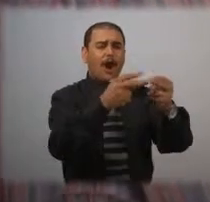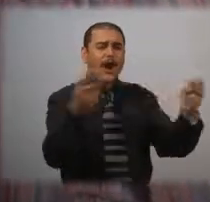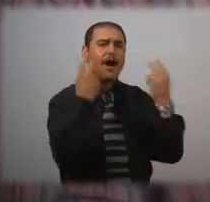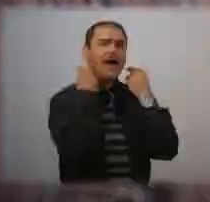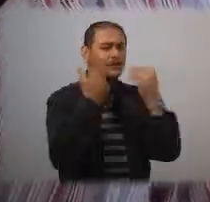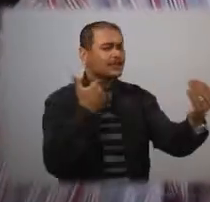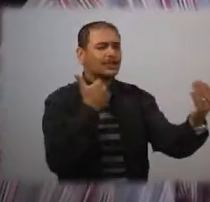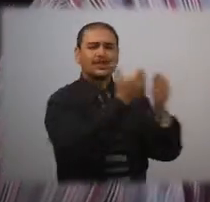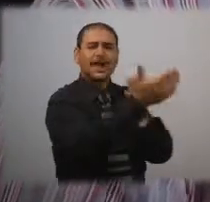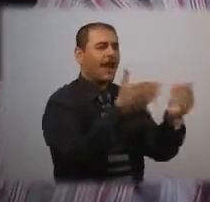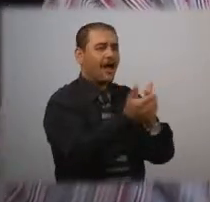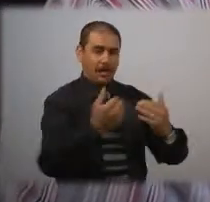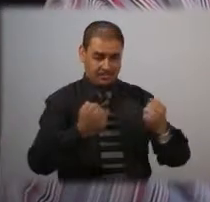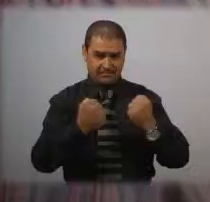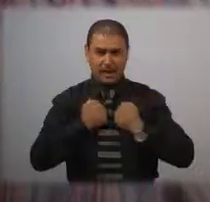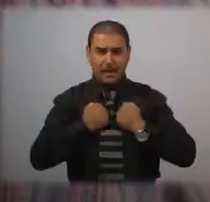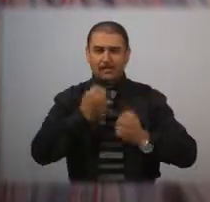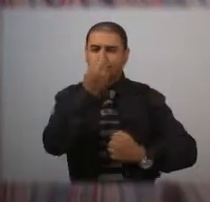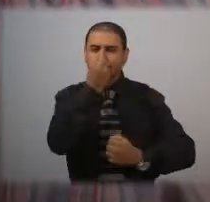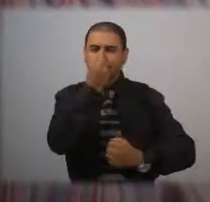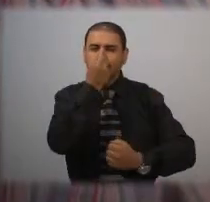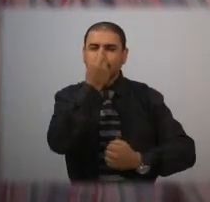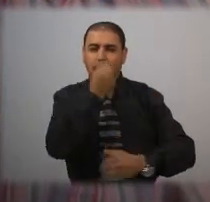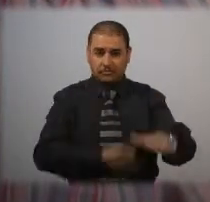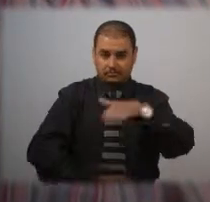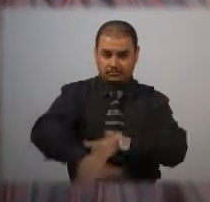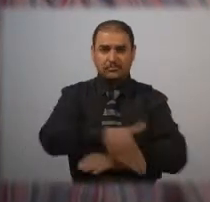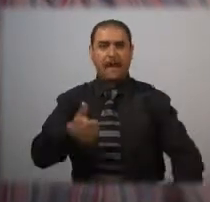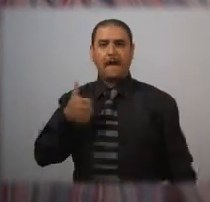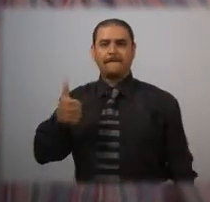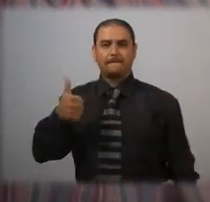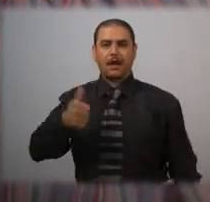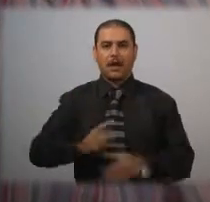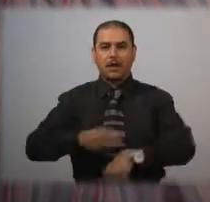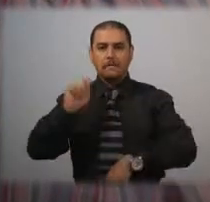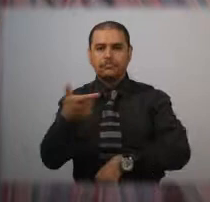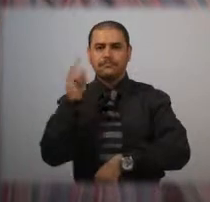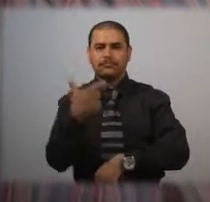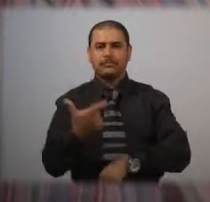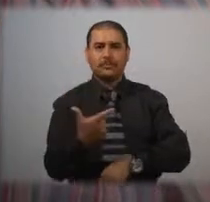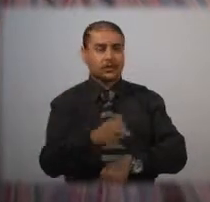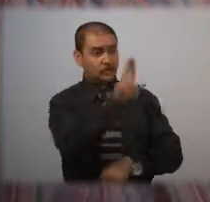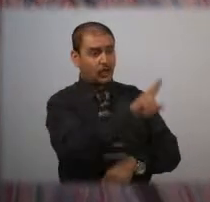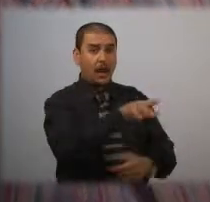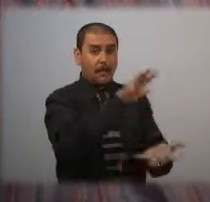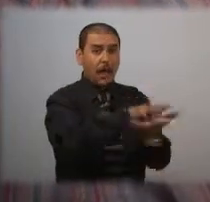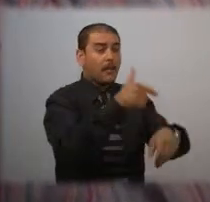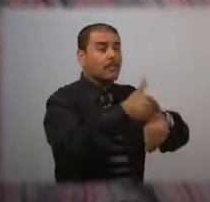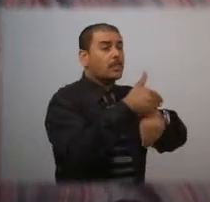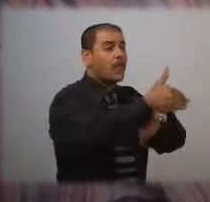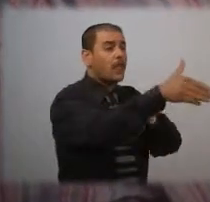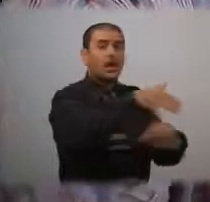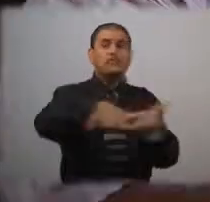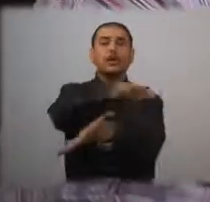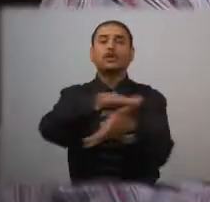موديل سانتو هذا الحكي بكل شيء براسي انا بعرف انه المحاكم بتطول العشان راح تدبح بعض ساعتها خد على عطوات على 13 14 عطوه